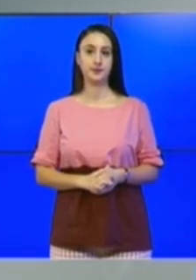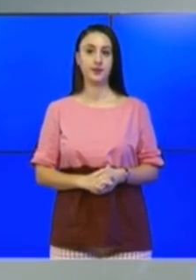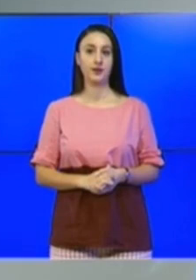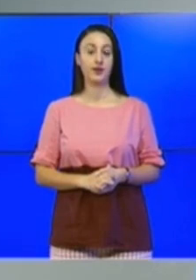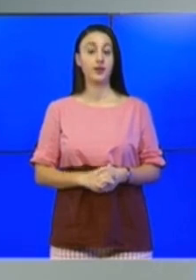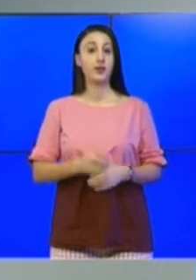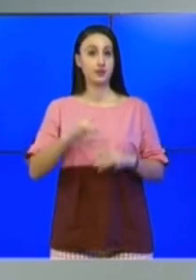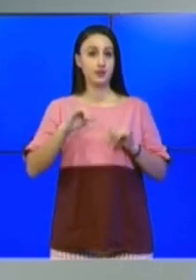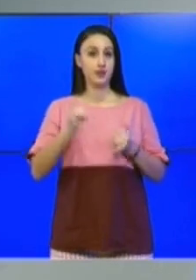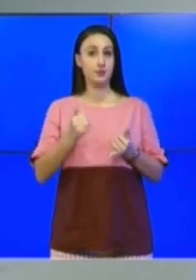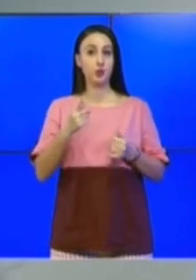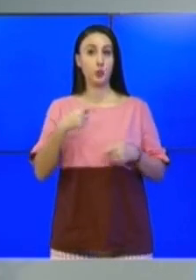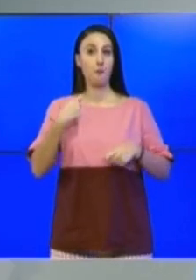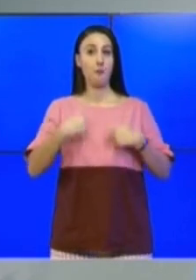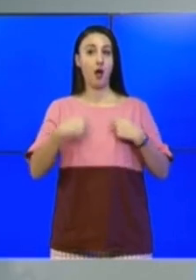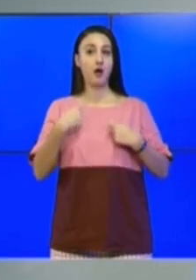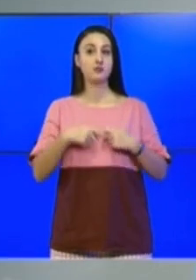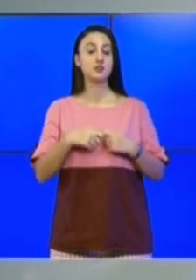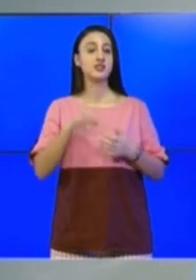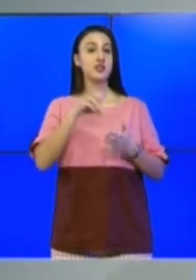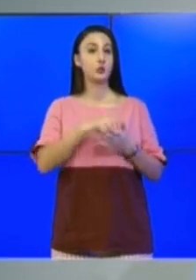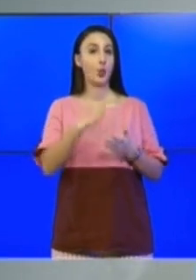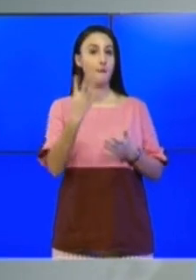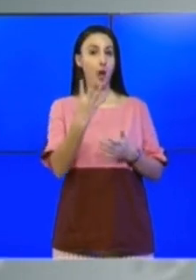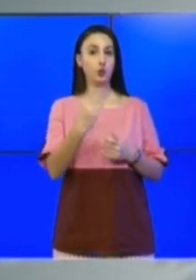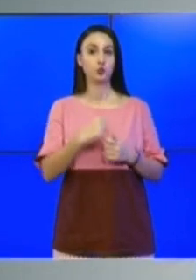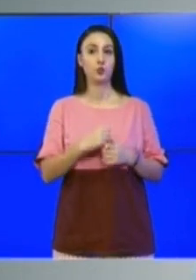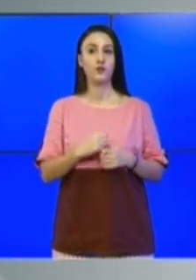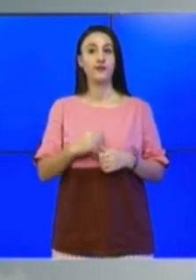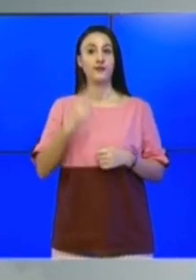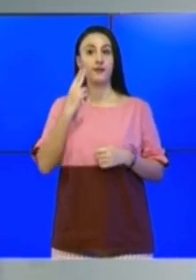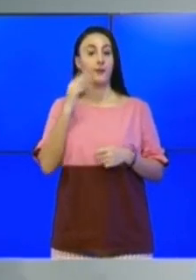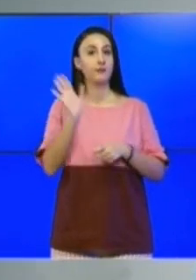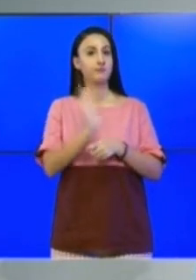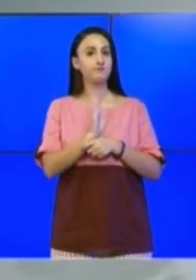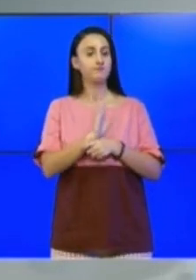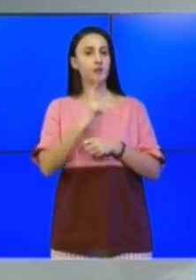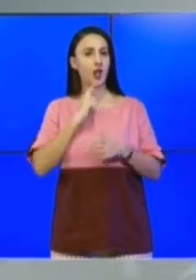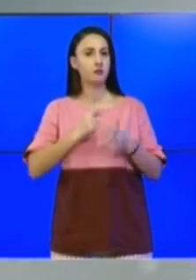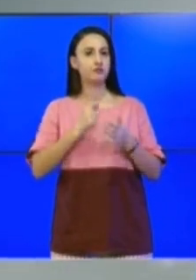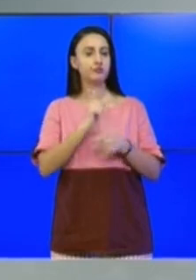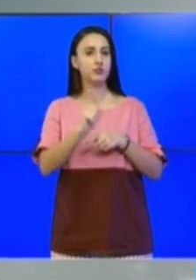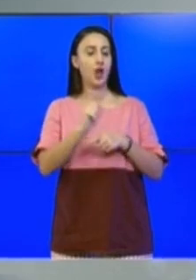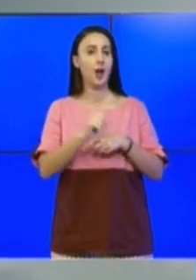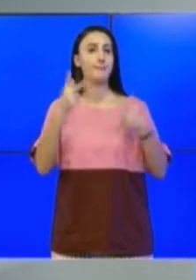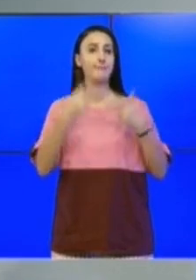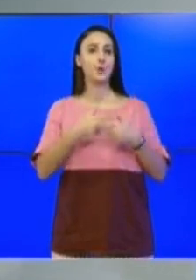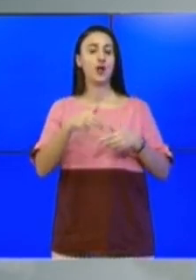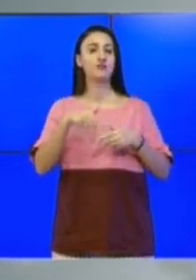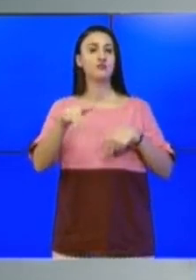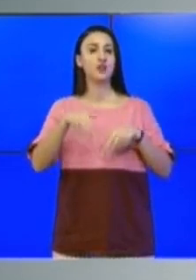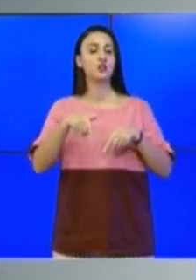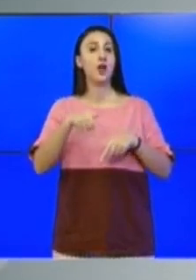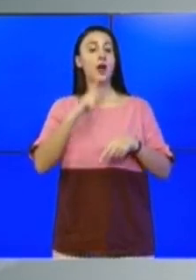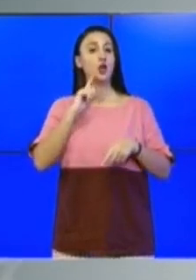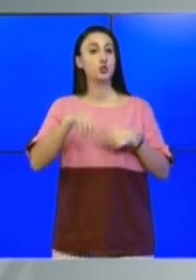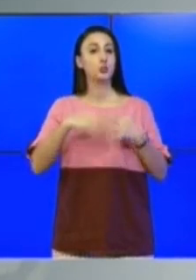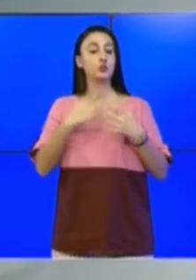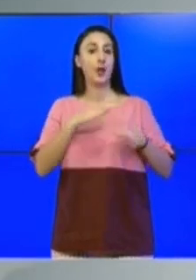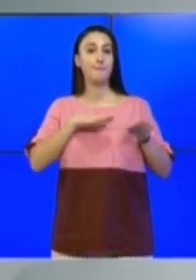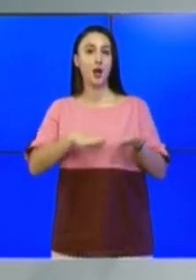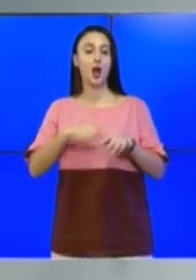Agresiunea a avut loc într-un supermarket din sectorul 4. Vedeta TV i-ar fi reproșat femeii că a blocat trecerea de pietoni după ce a